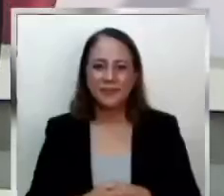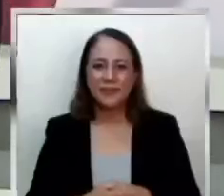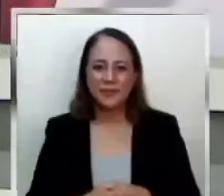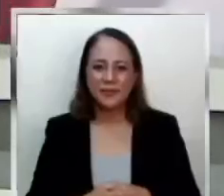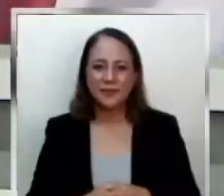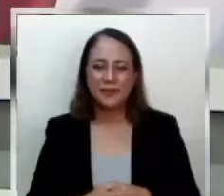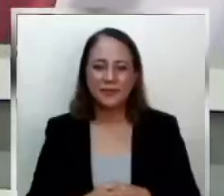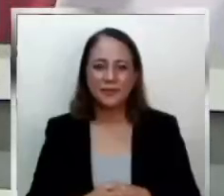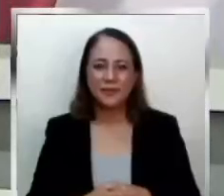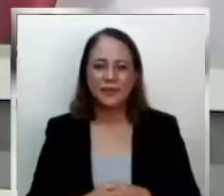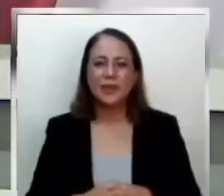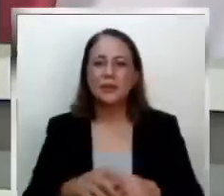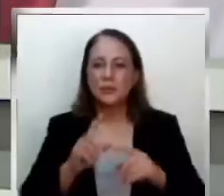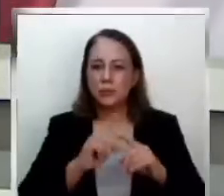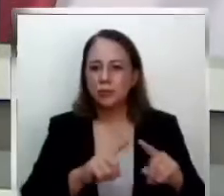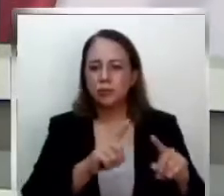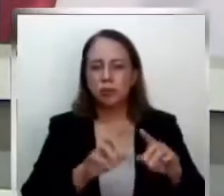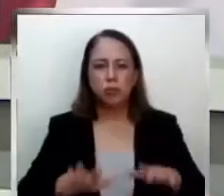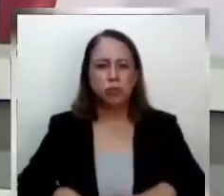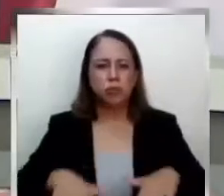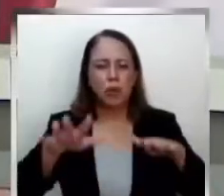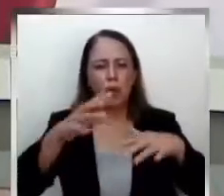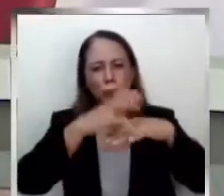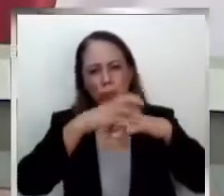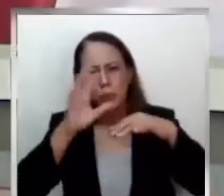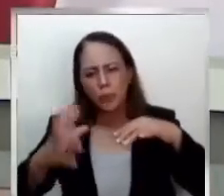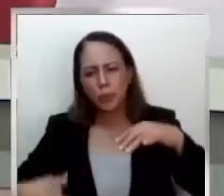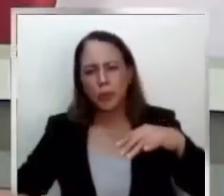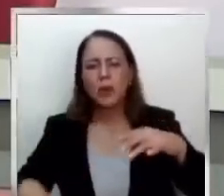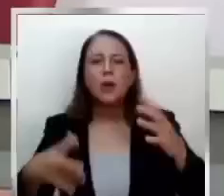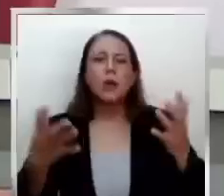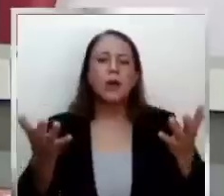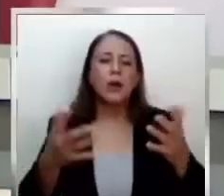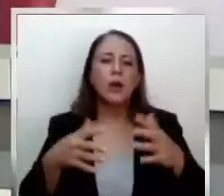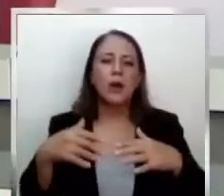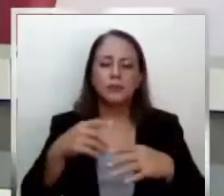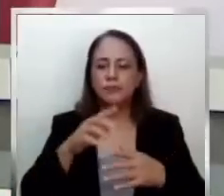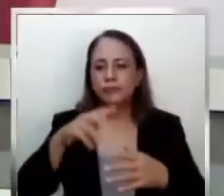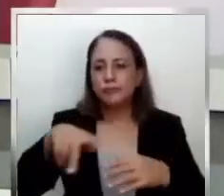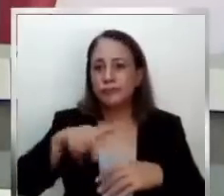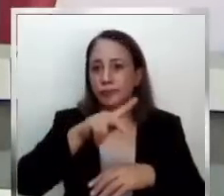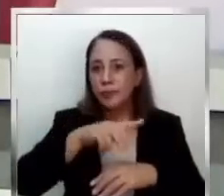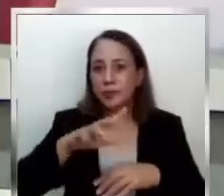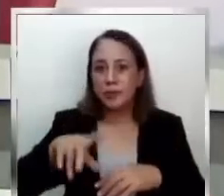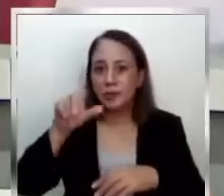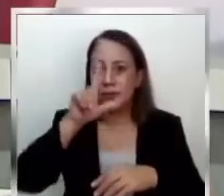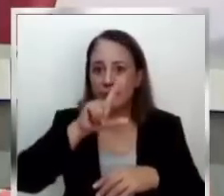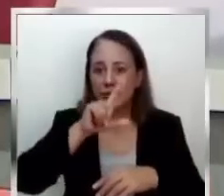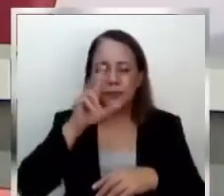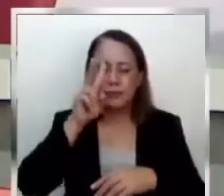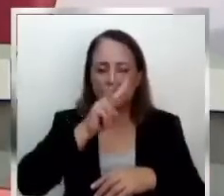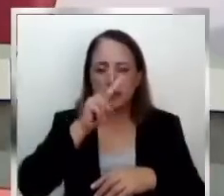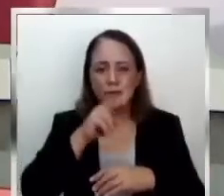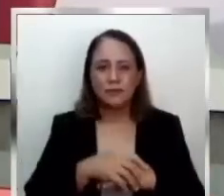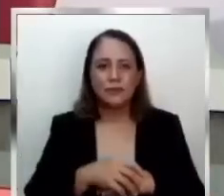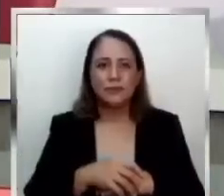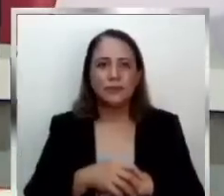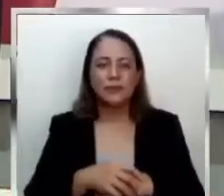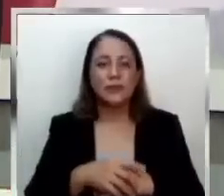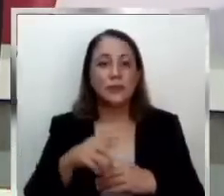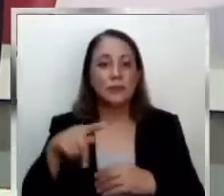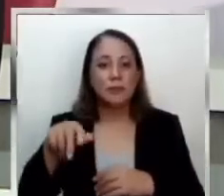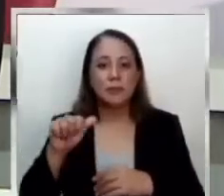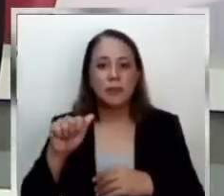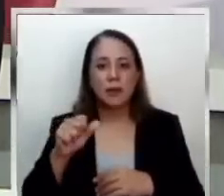Kabi-kabi lang pagbaha at pagguho ng lupa ang naminsala sa ilang lugar sa Luzon at sa Visayas. Ayon sa PAGASA, epekto